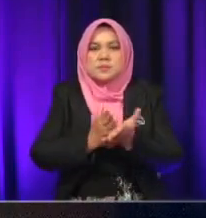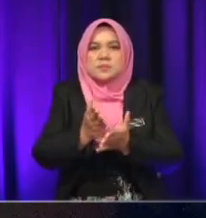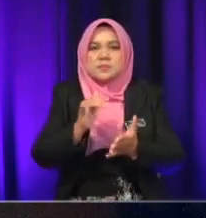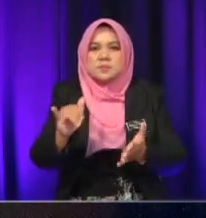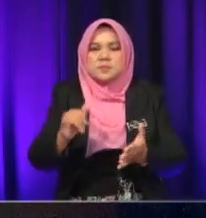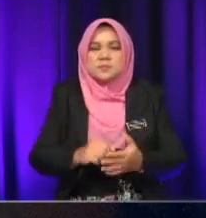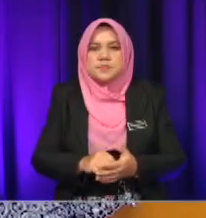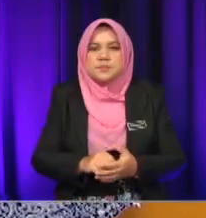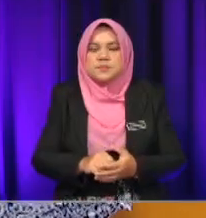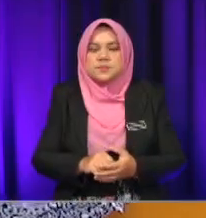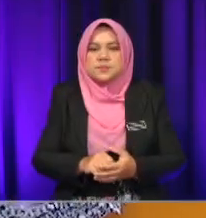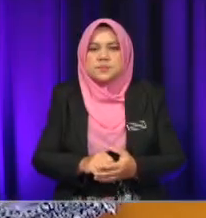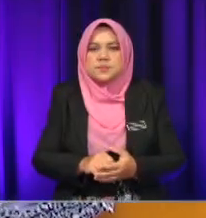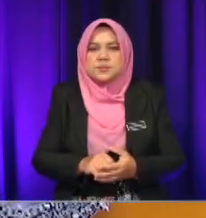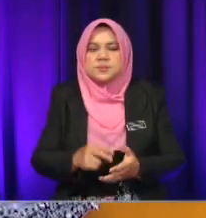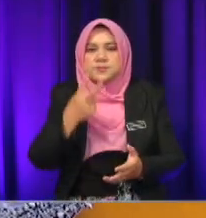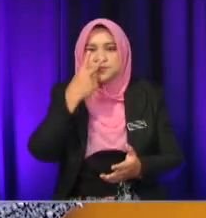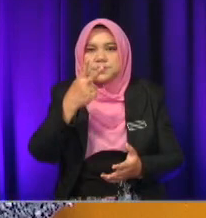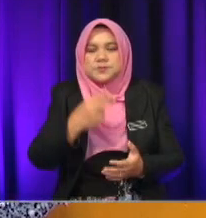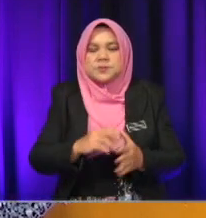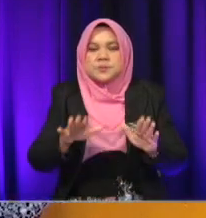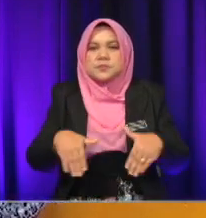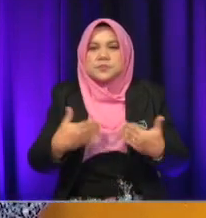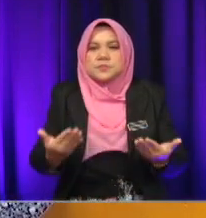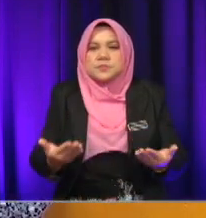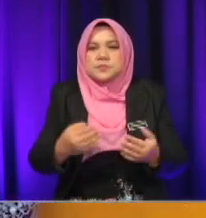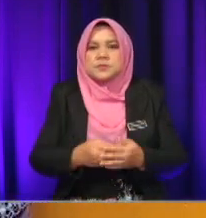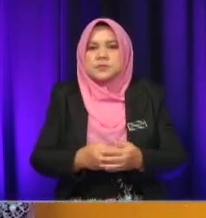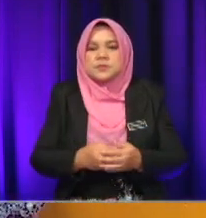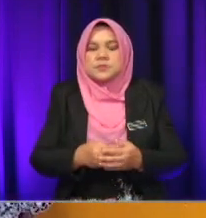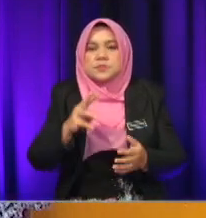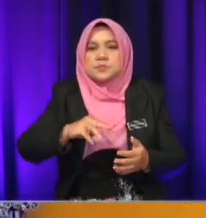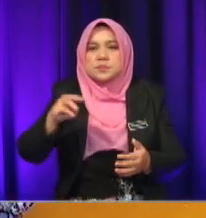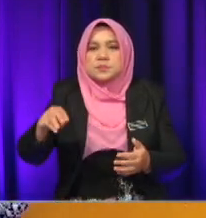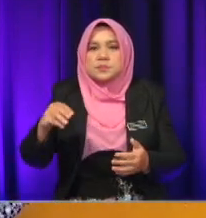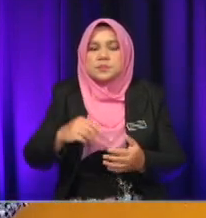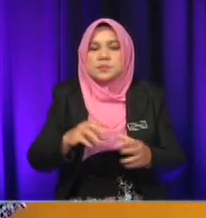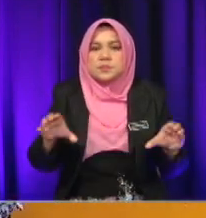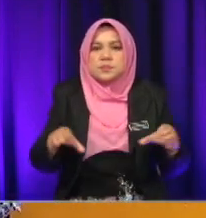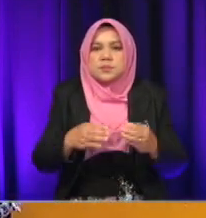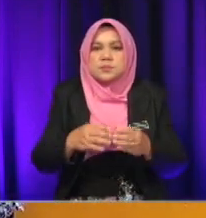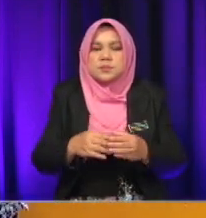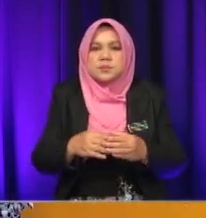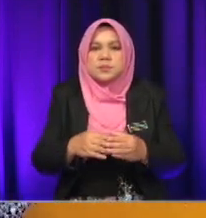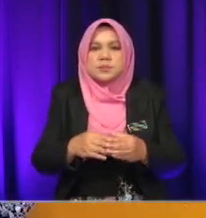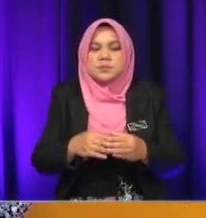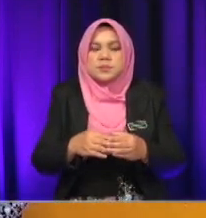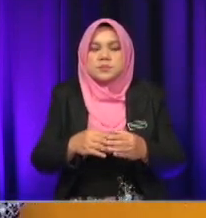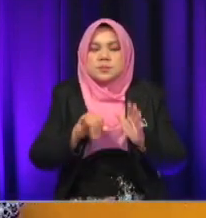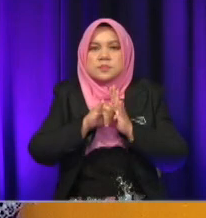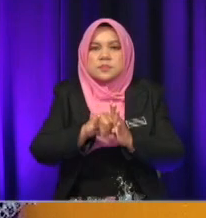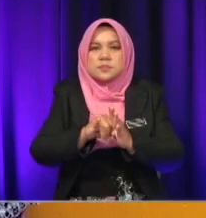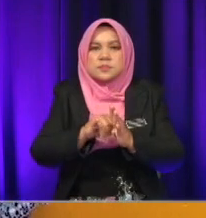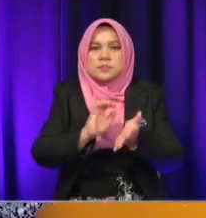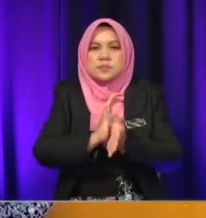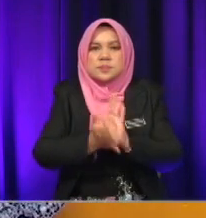ya. Kita dah tengok macam mana pelajar murid ini buat pengiklanan tadi. Jadi